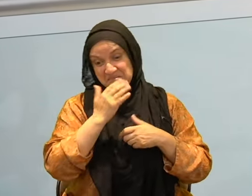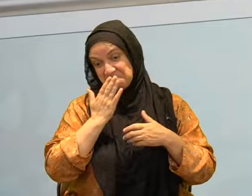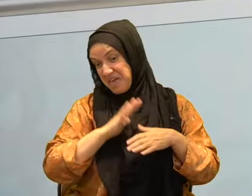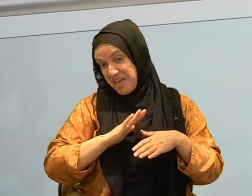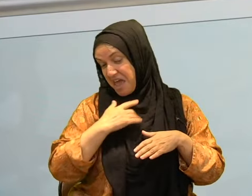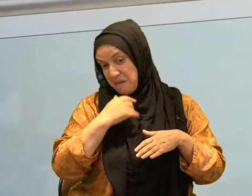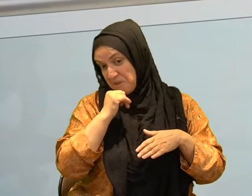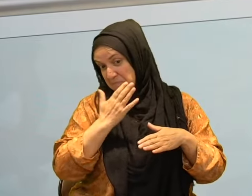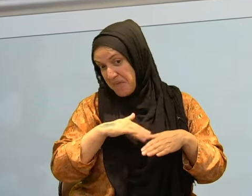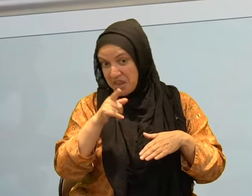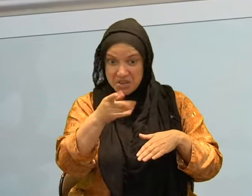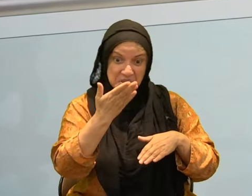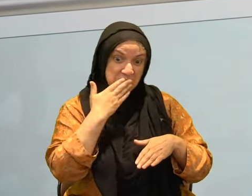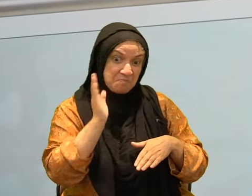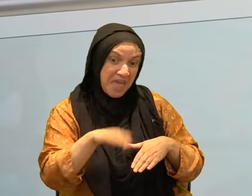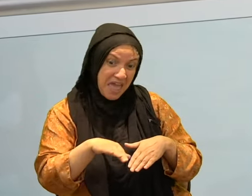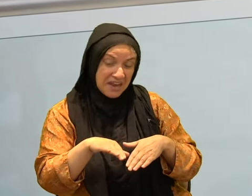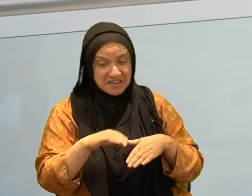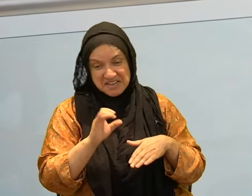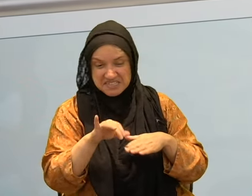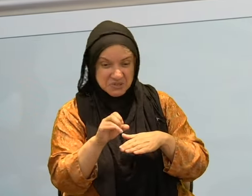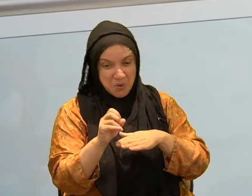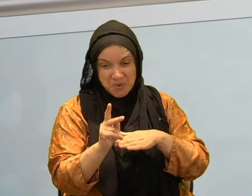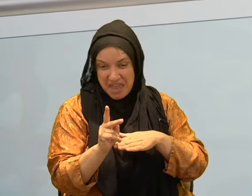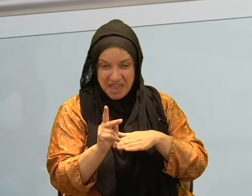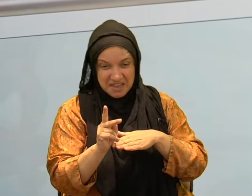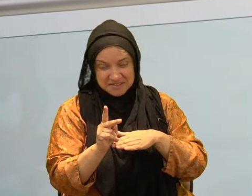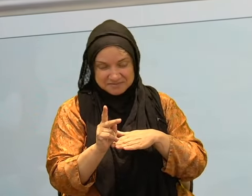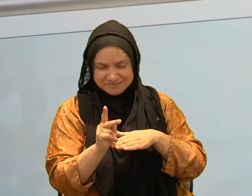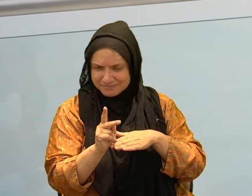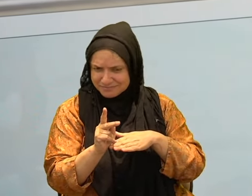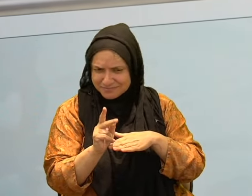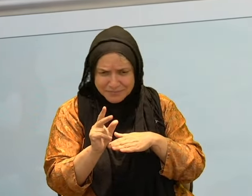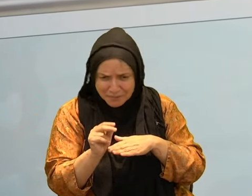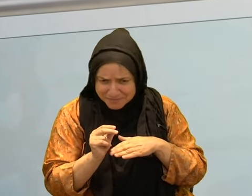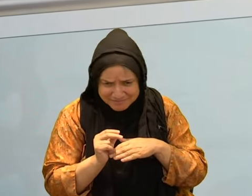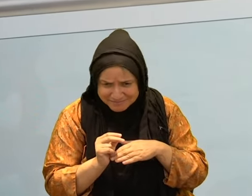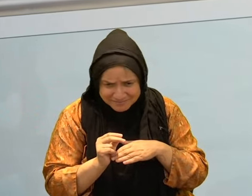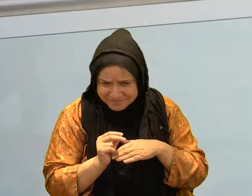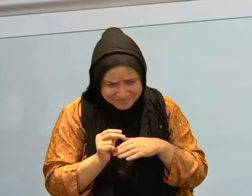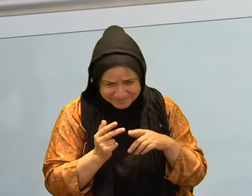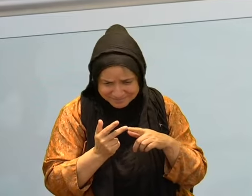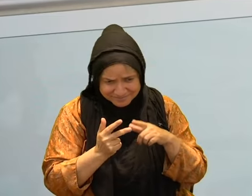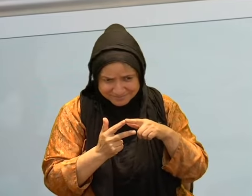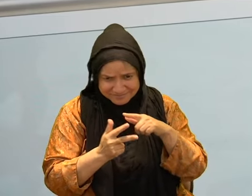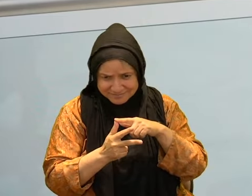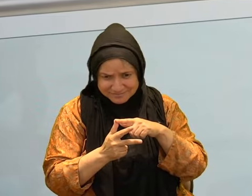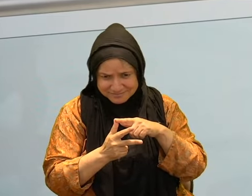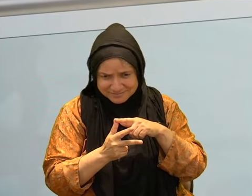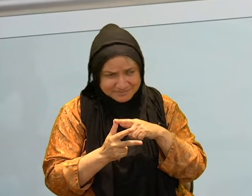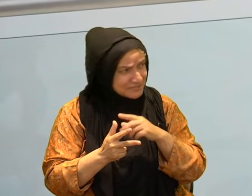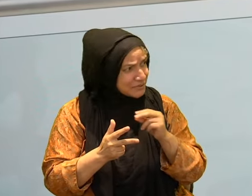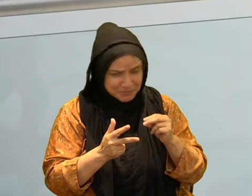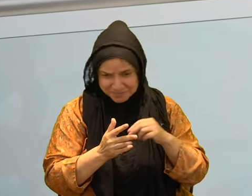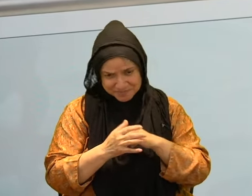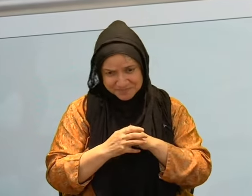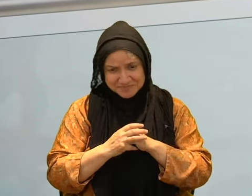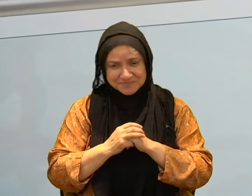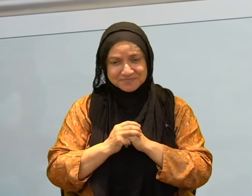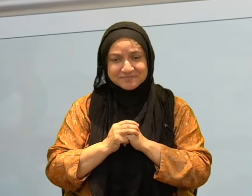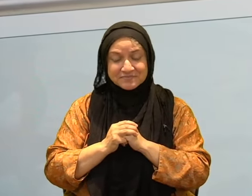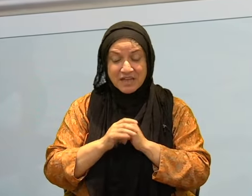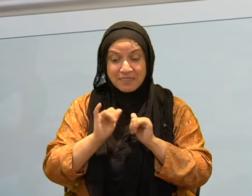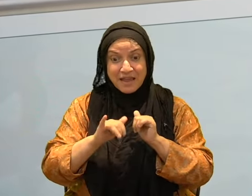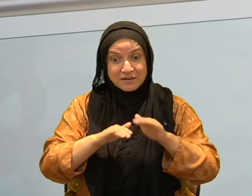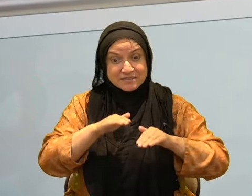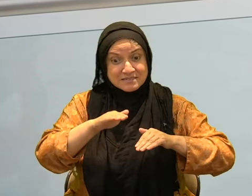It goes downwards from there. It's a downward spiral. Mujahid rahimahullah ta'ala, he has a powerful statement. He says, قَالَ إِبْلِيسْ